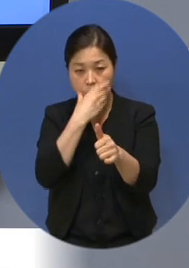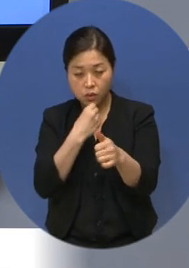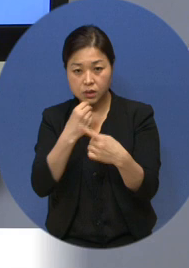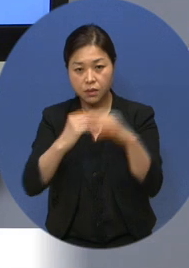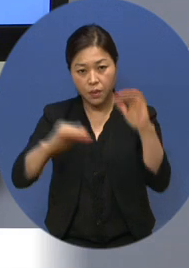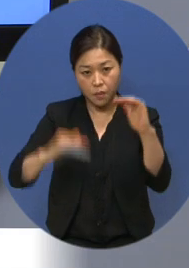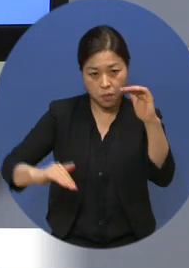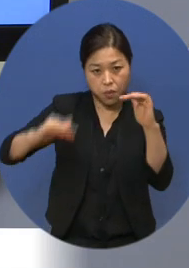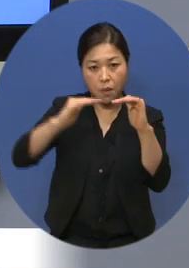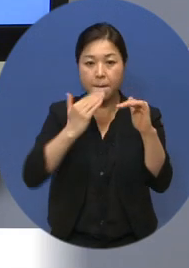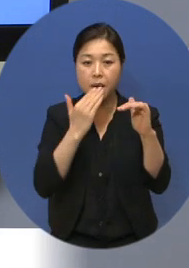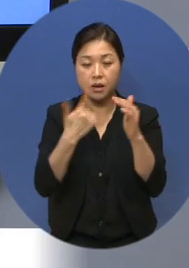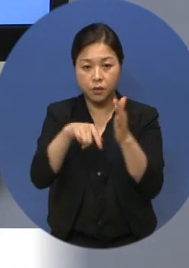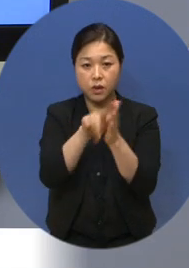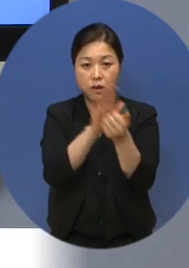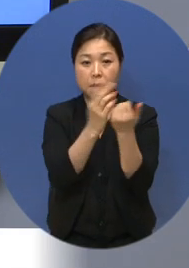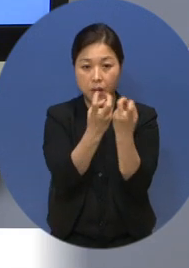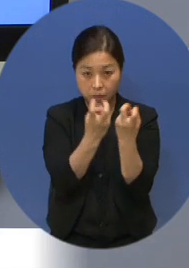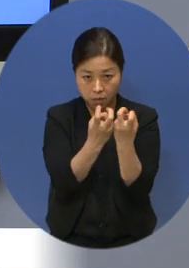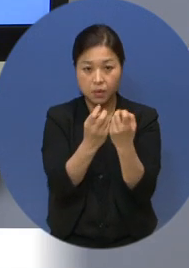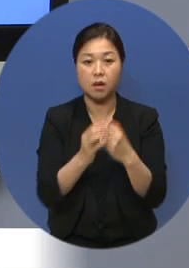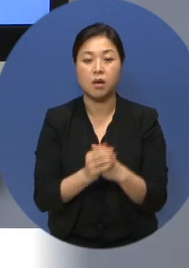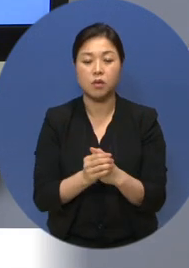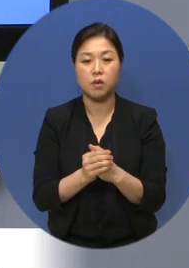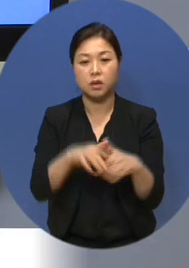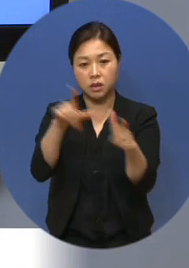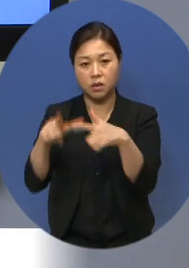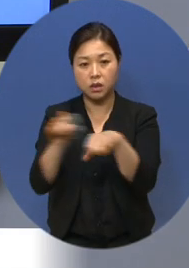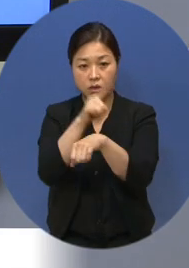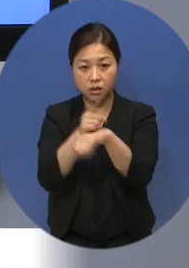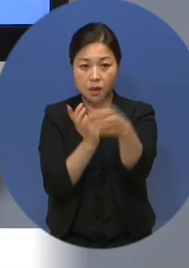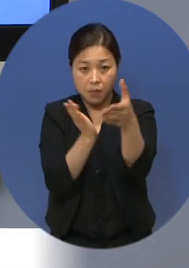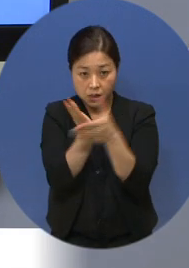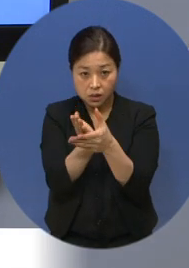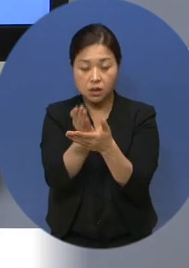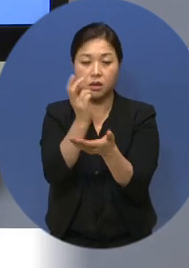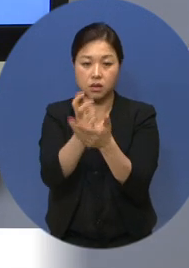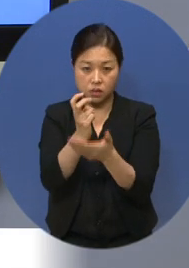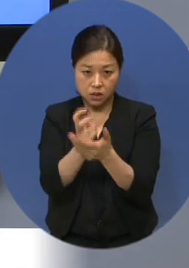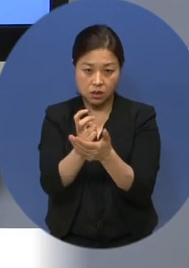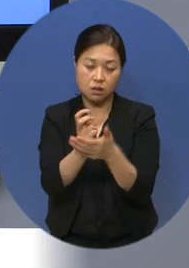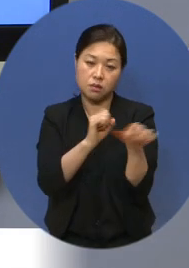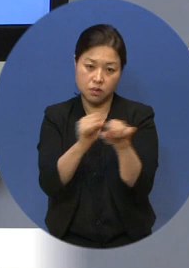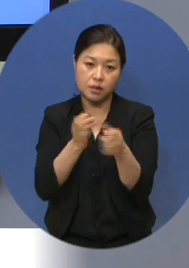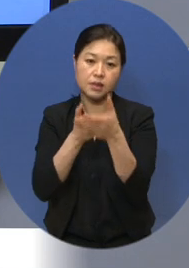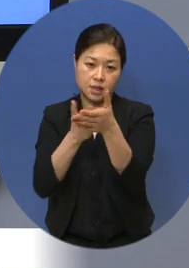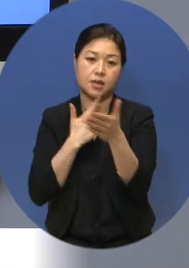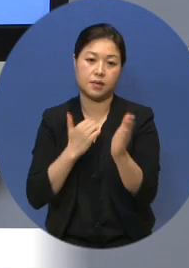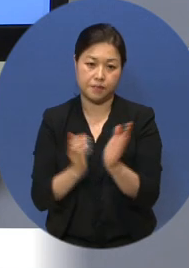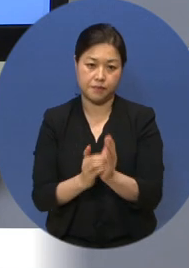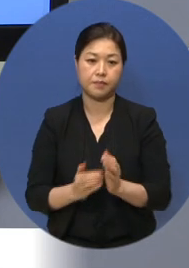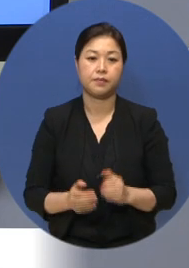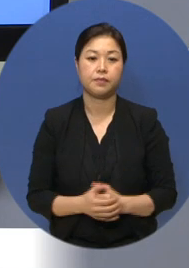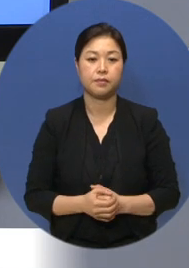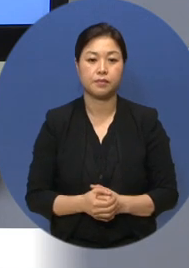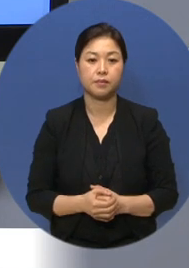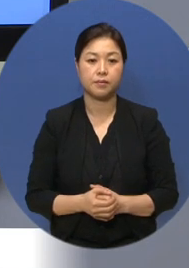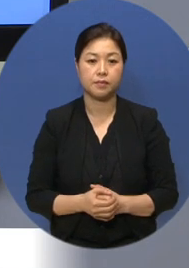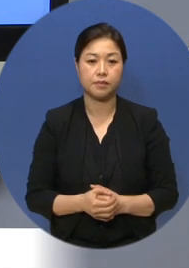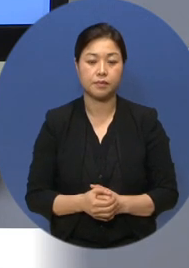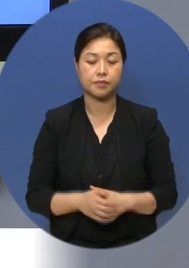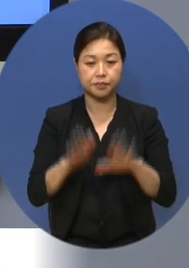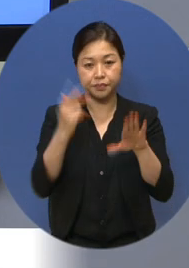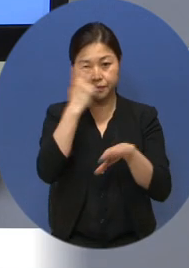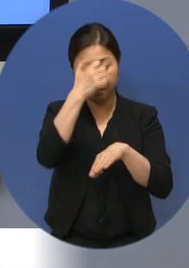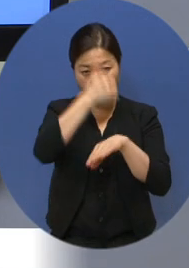마련 각 지역 사회의 특성을 살린 맞춤형 정책 시행 등을 재현했습니다 한편 이번